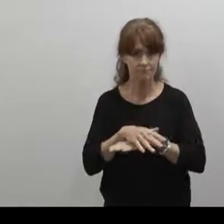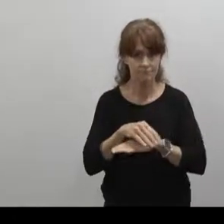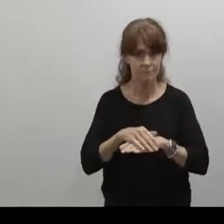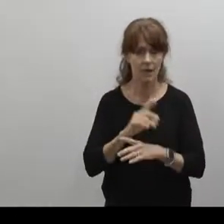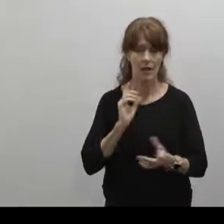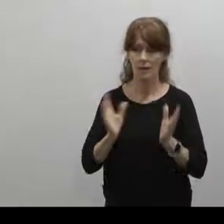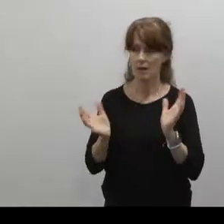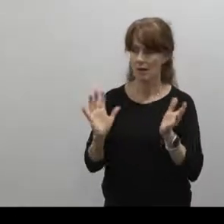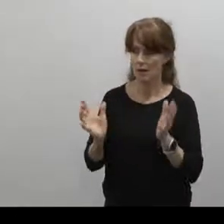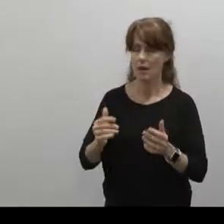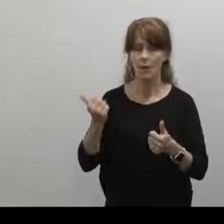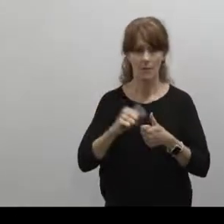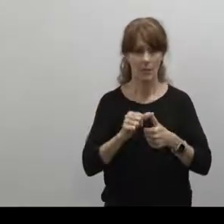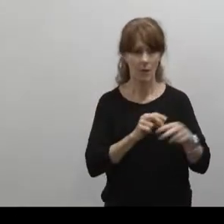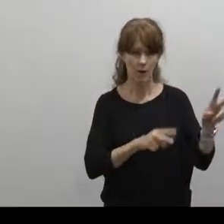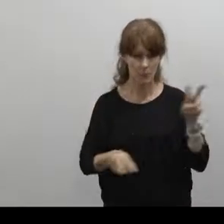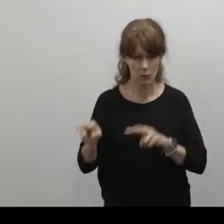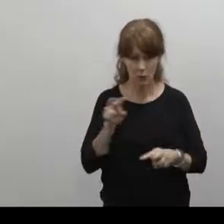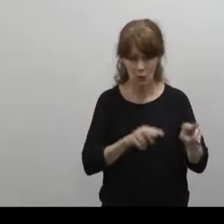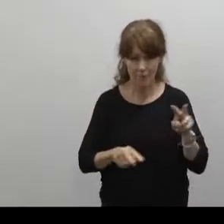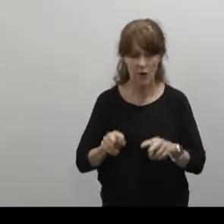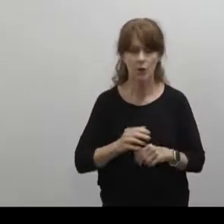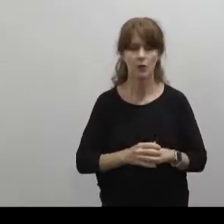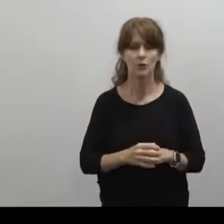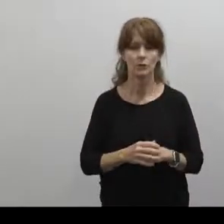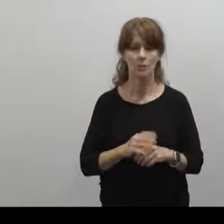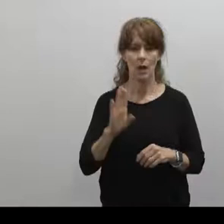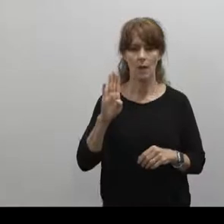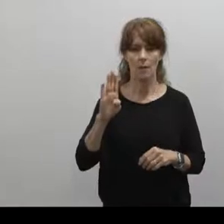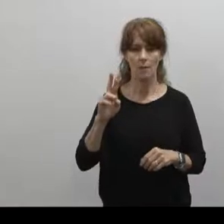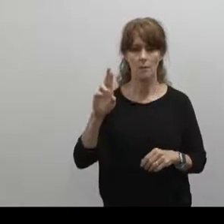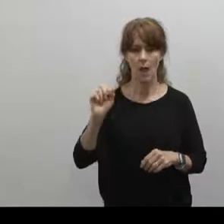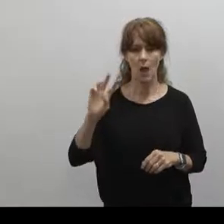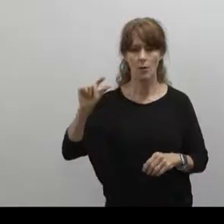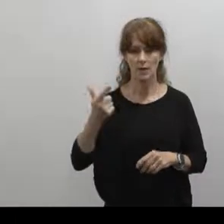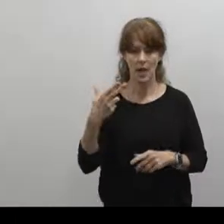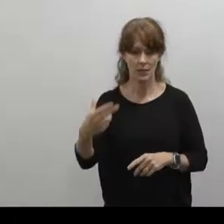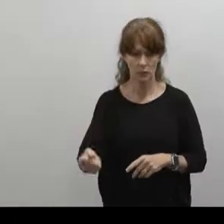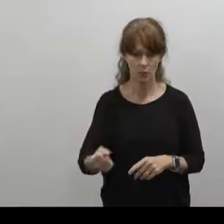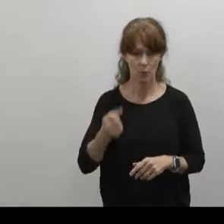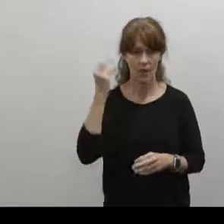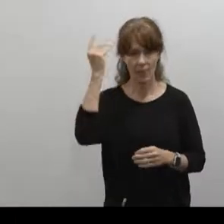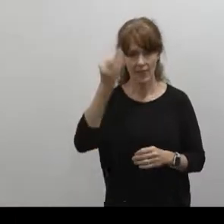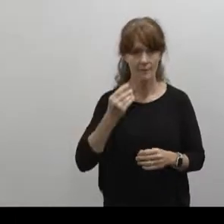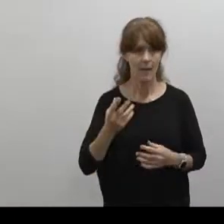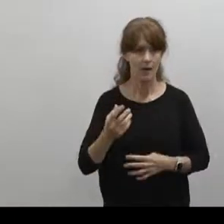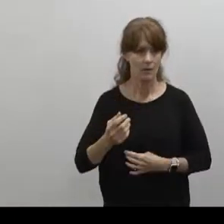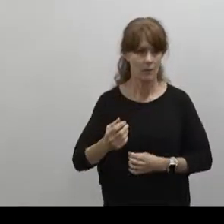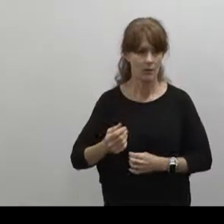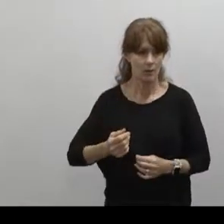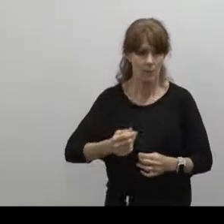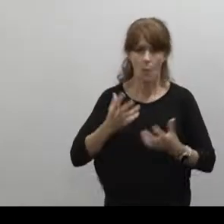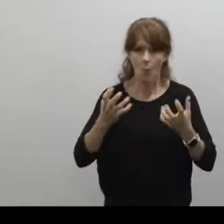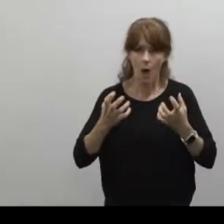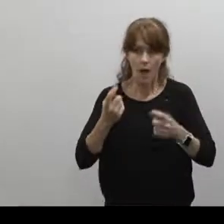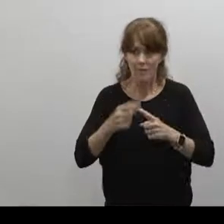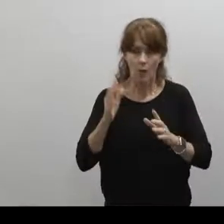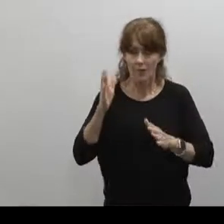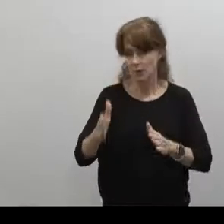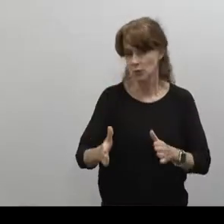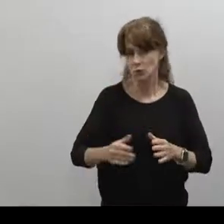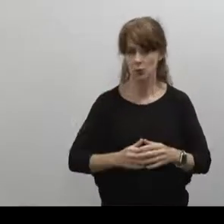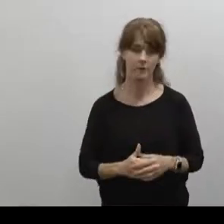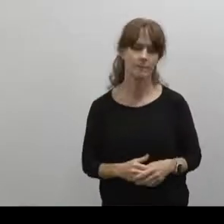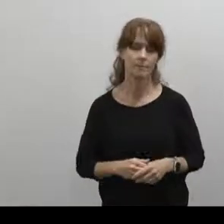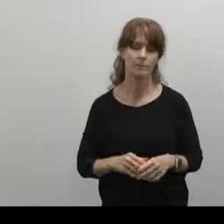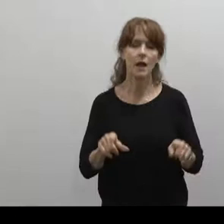Dương miền bà cà bị cựu chlong chlai chỉ mời lục A.J. Kraber nơi ai sẽ là riêng Browning. Đàm bây thuê